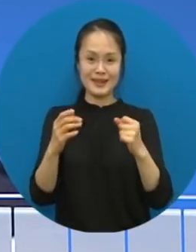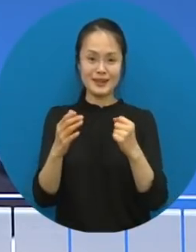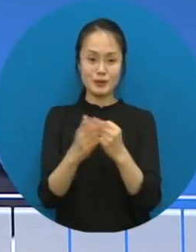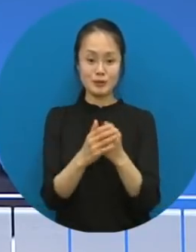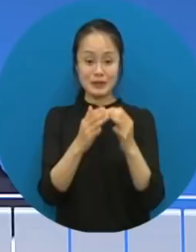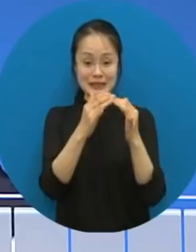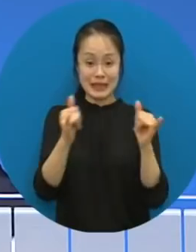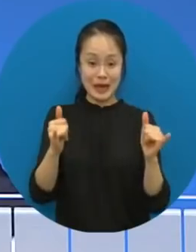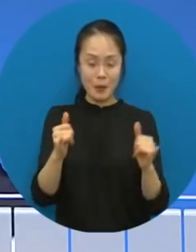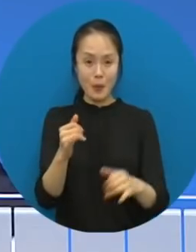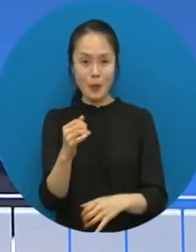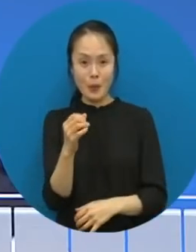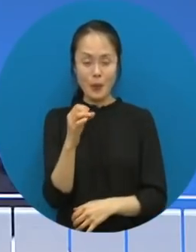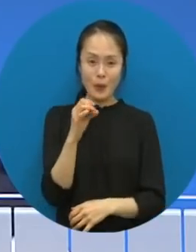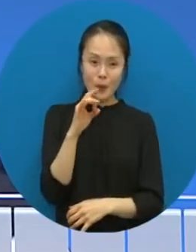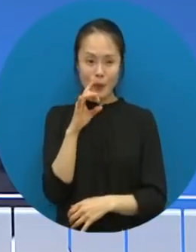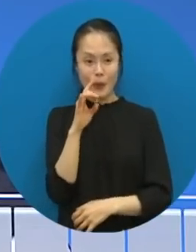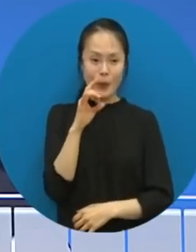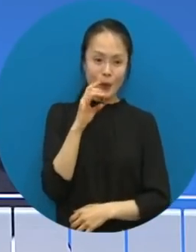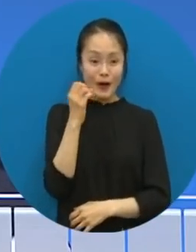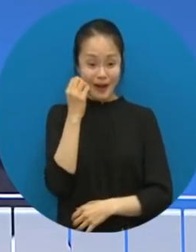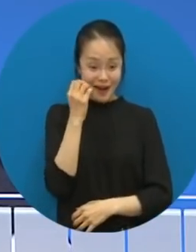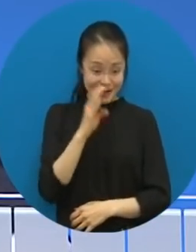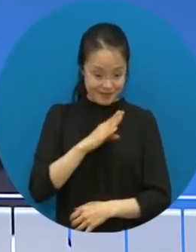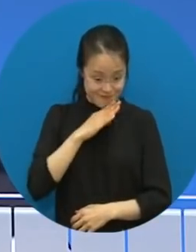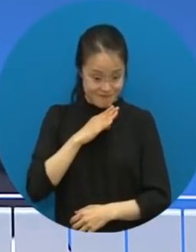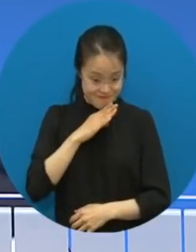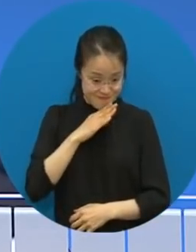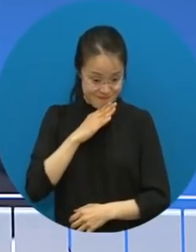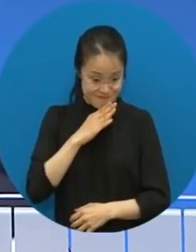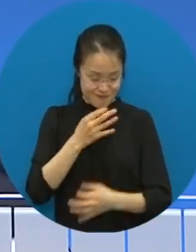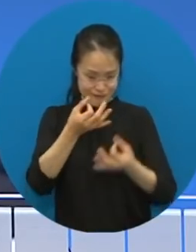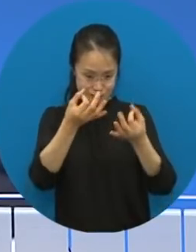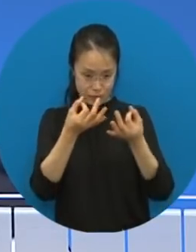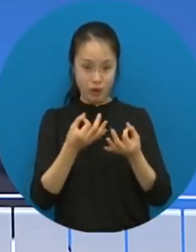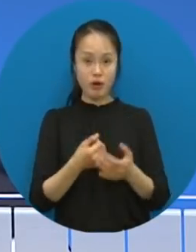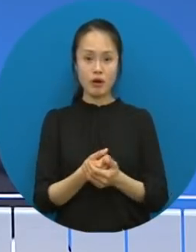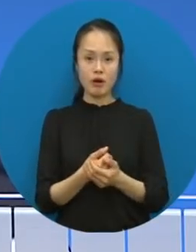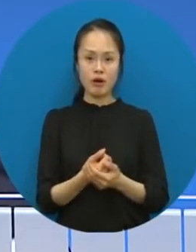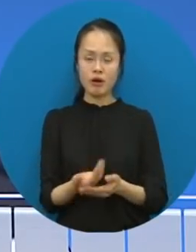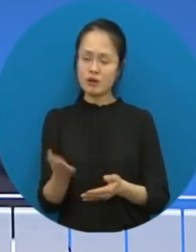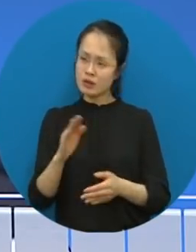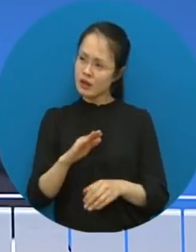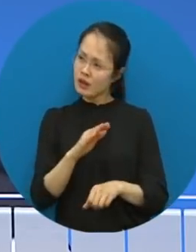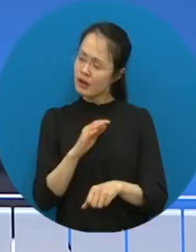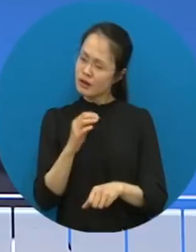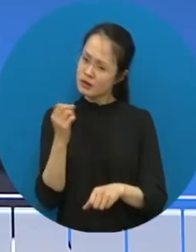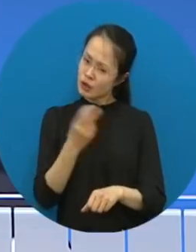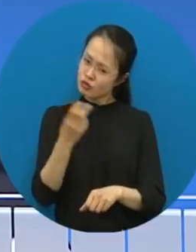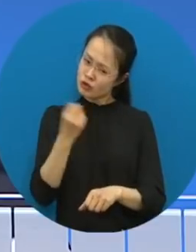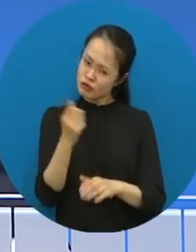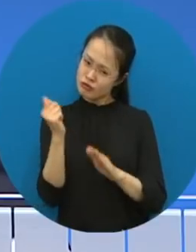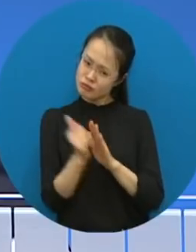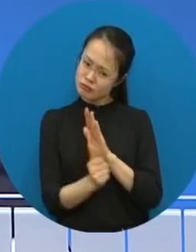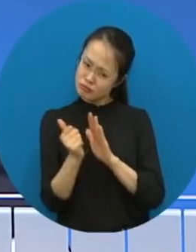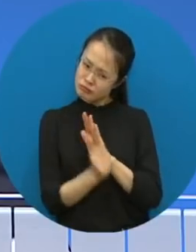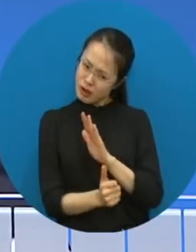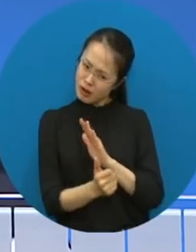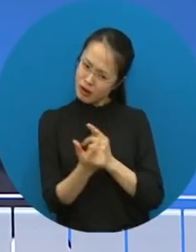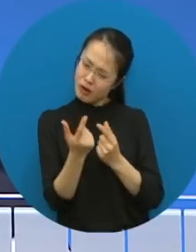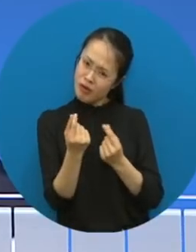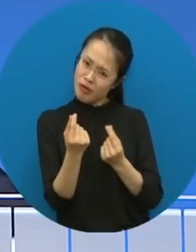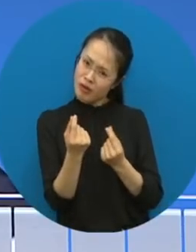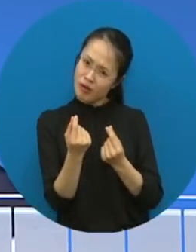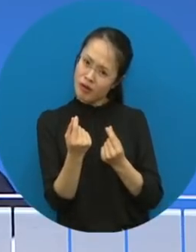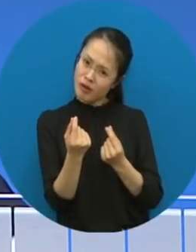아닌가. 근데 계속 안 되는 것 같거든요. 그랬더니 주위에서 내기를 합니다. 쟤 이제